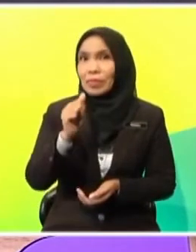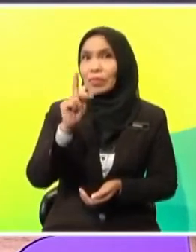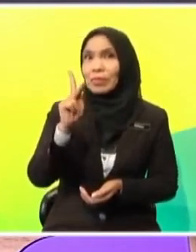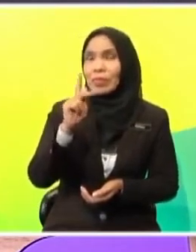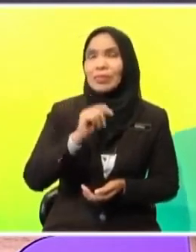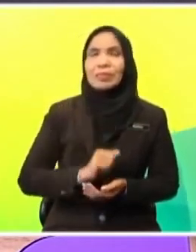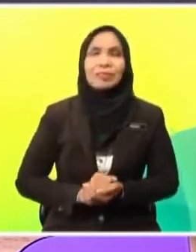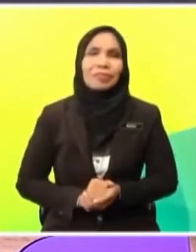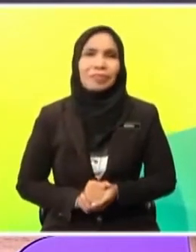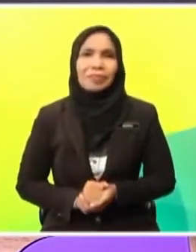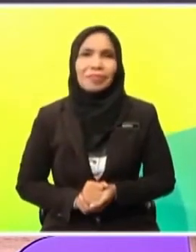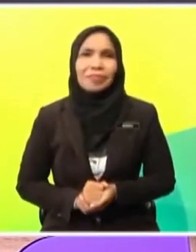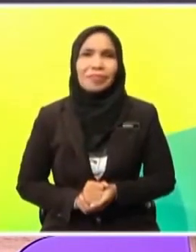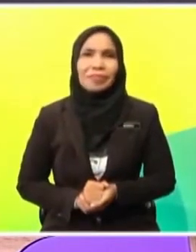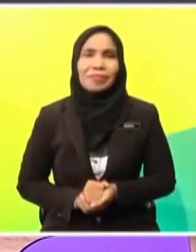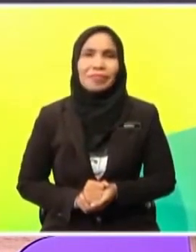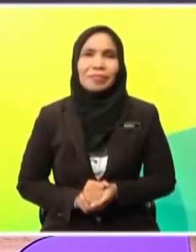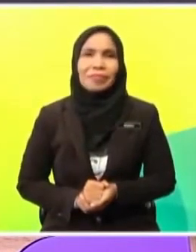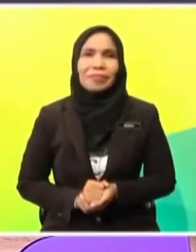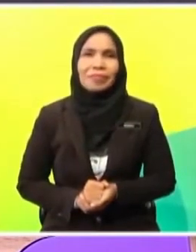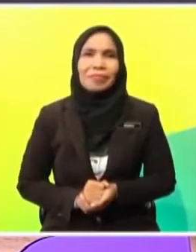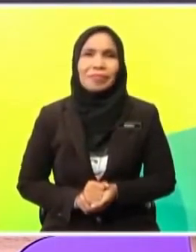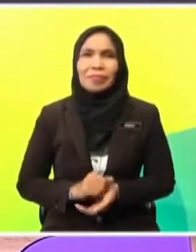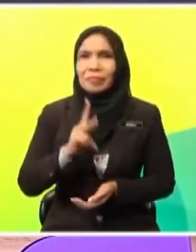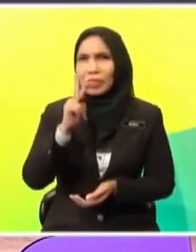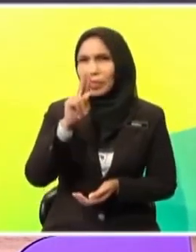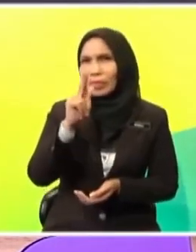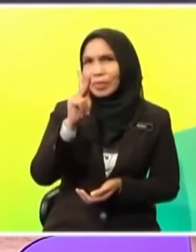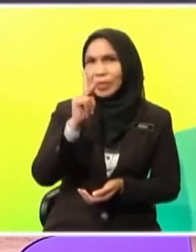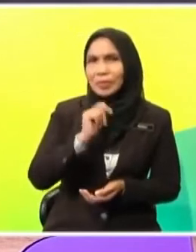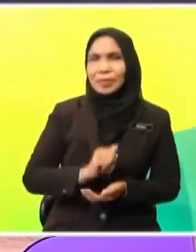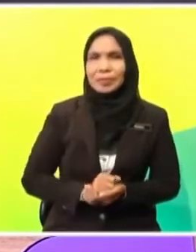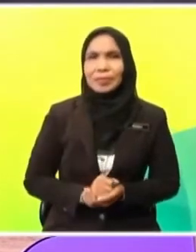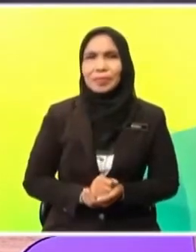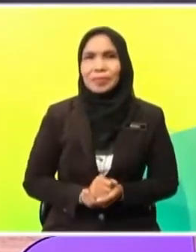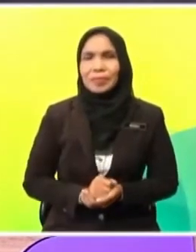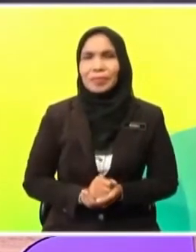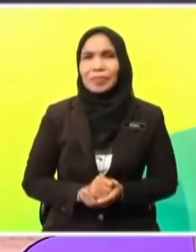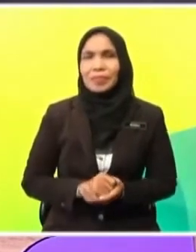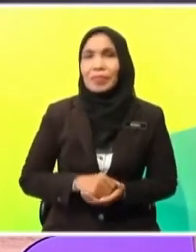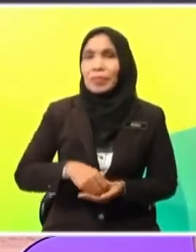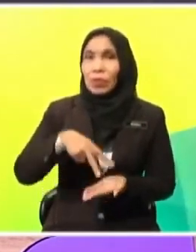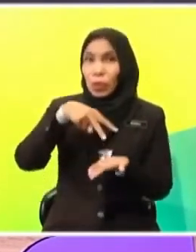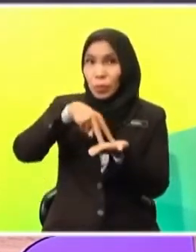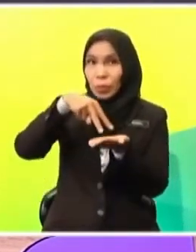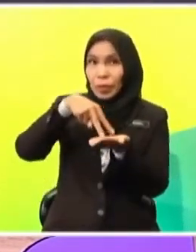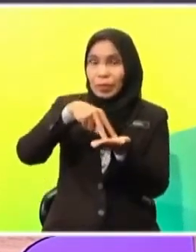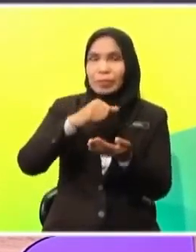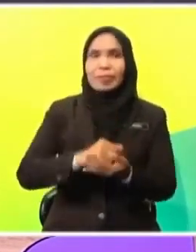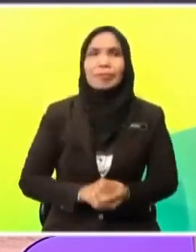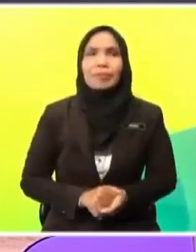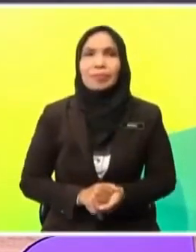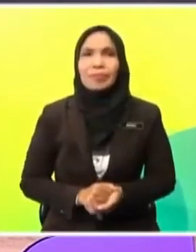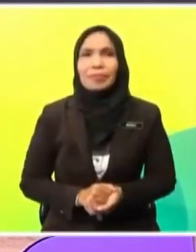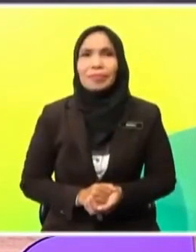seterusnya perkataan bagi kece katuju pilih lumpai yang mengambil